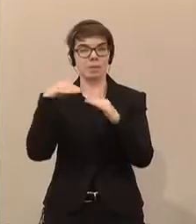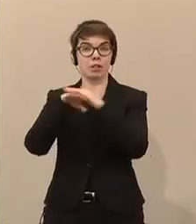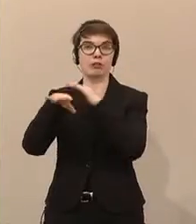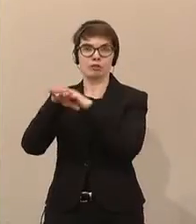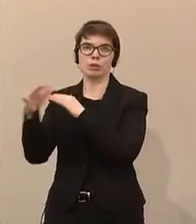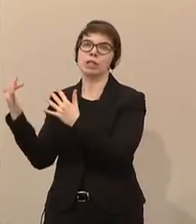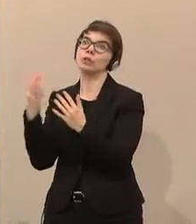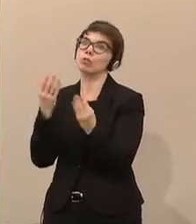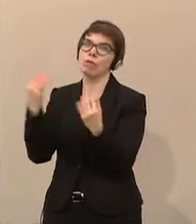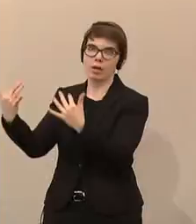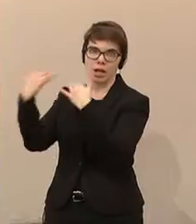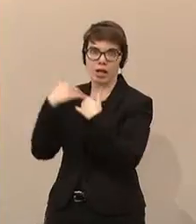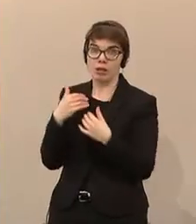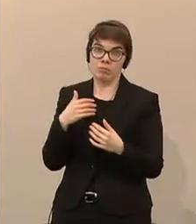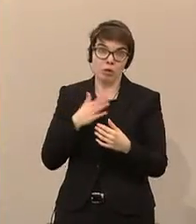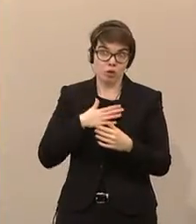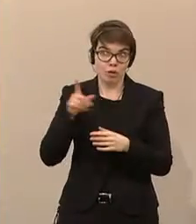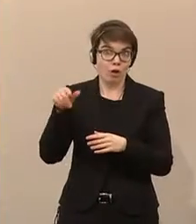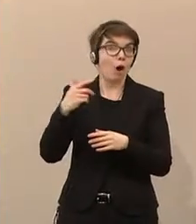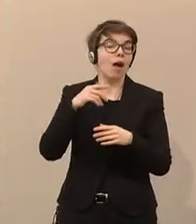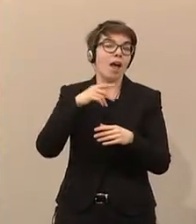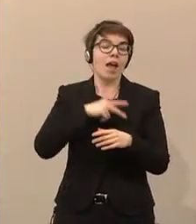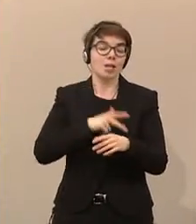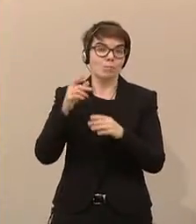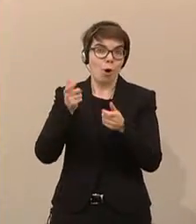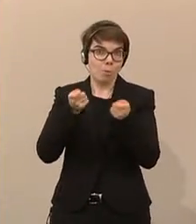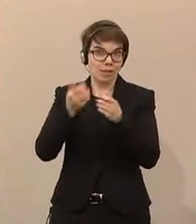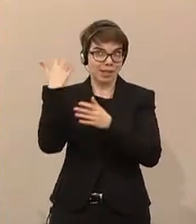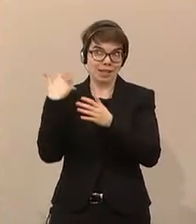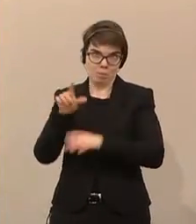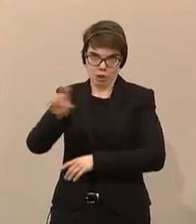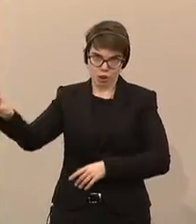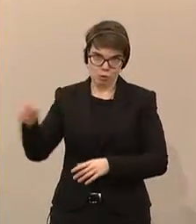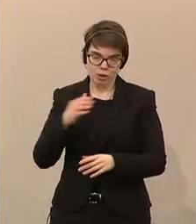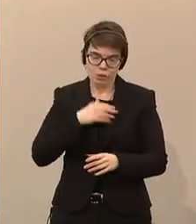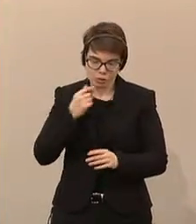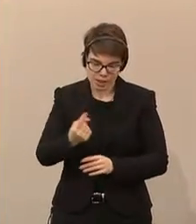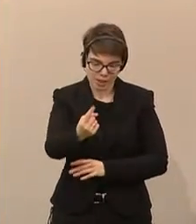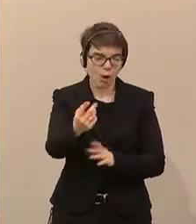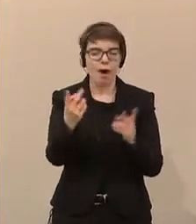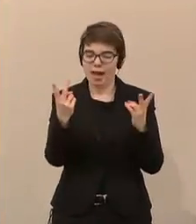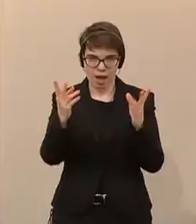die SPÖ-Politik verschuldet hat, 2015 notwendig gemacht hat, die nicht auf Dauer gesehen war. Und